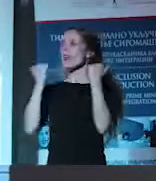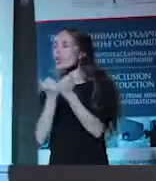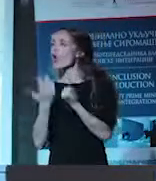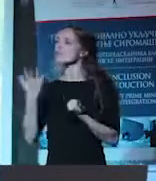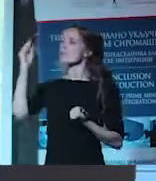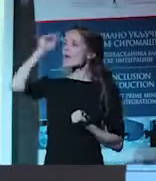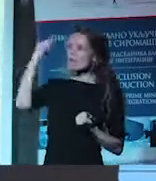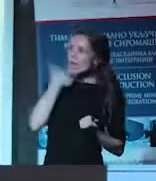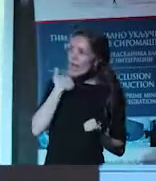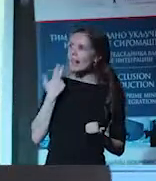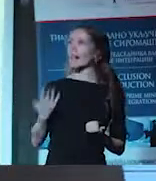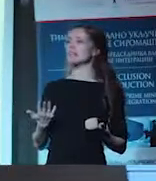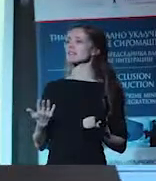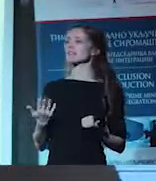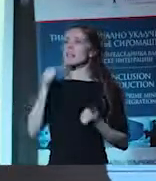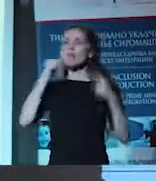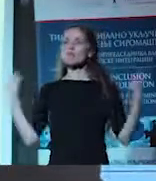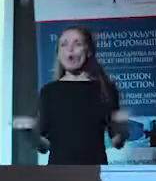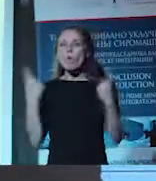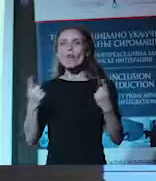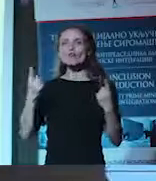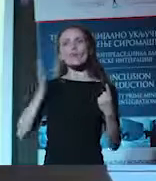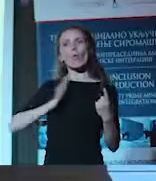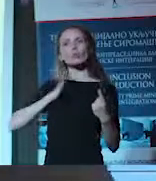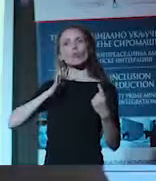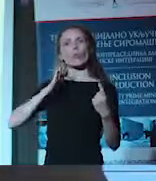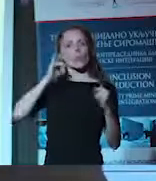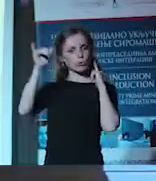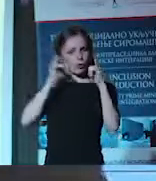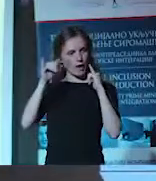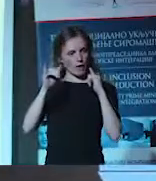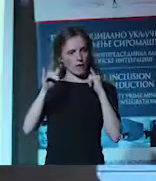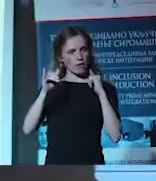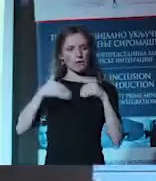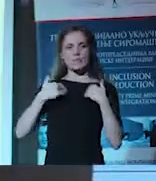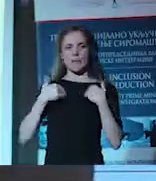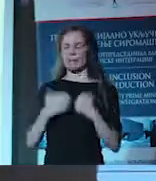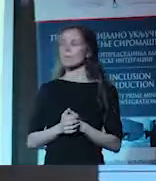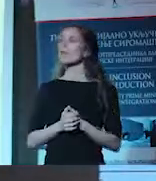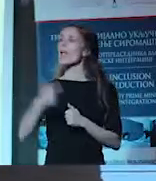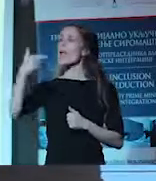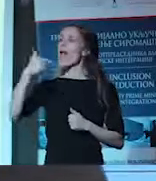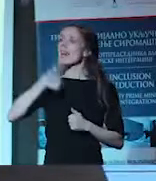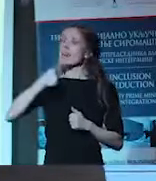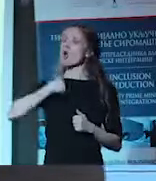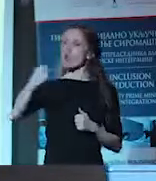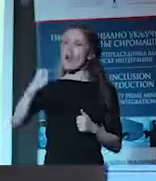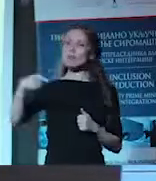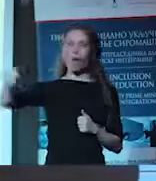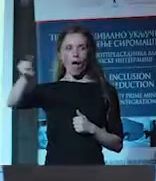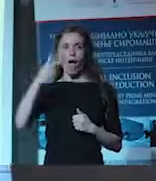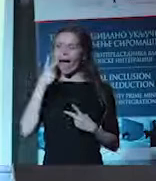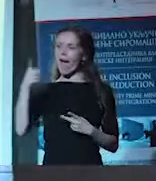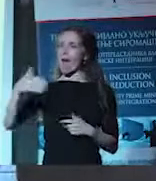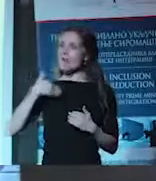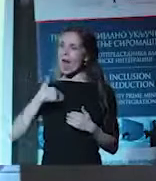učenje engleskog jezika i promovišemo kulturu putovanja za mlade. Ohrabruje nas to što najmlađi slede naš